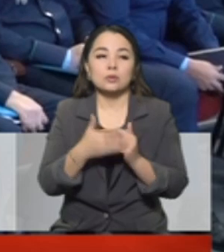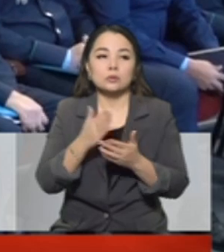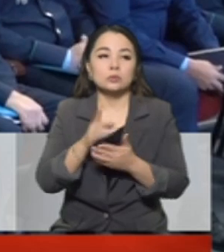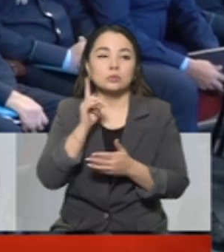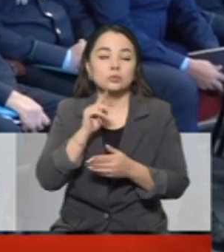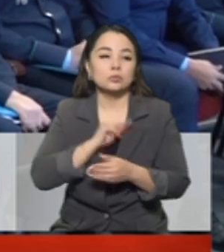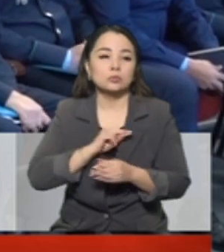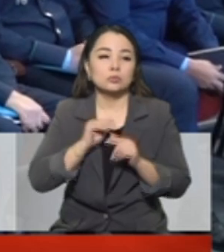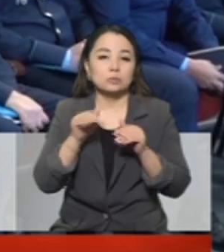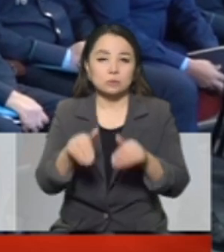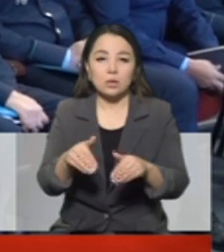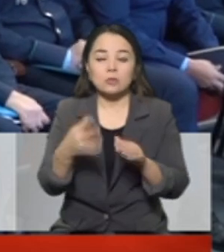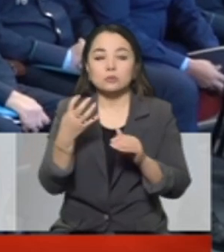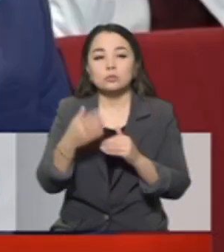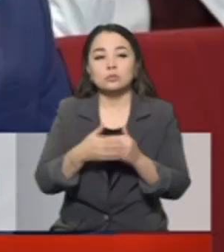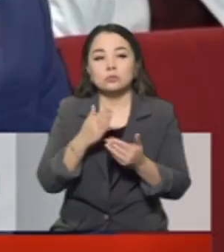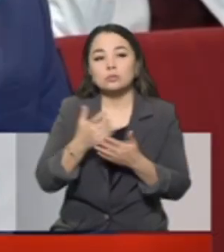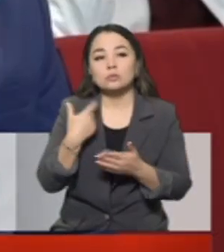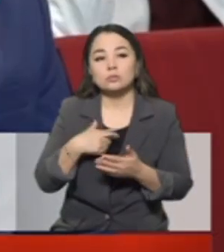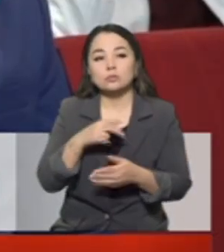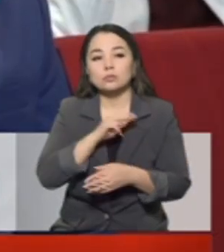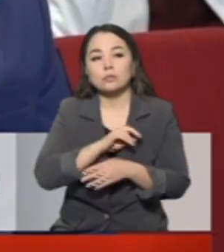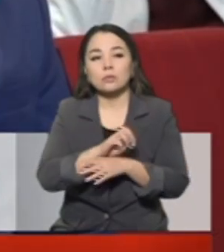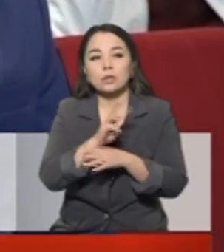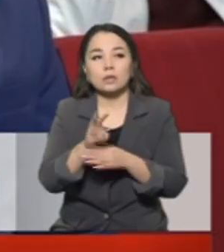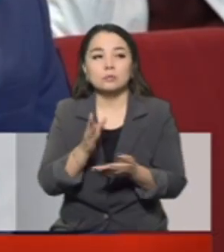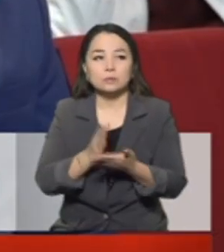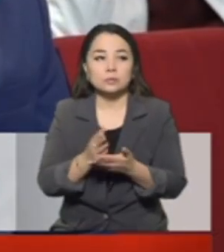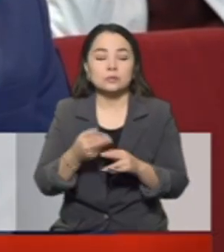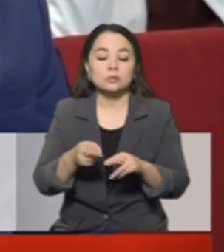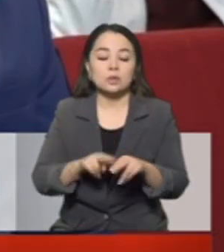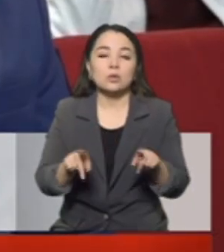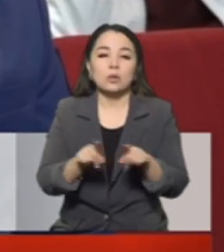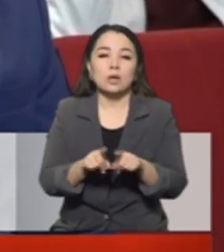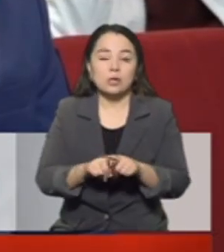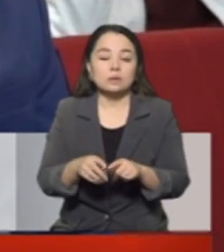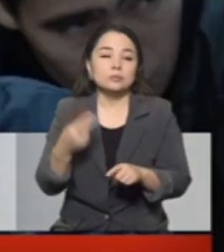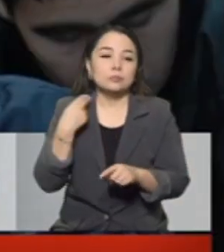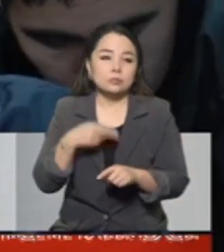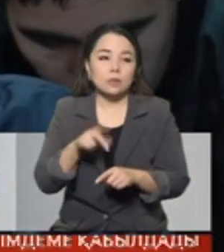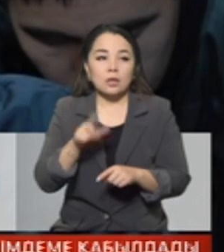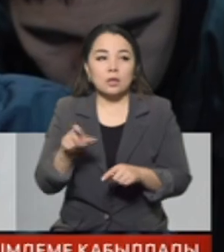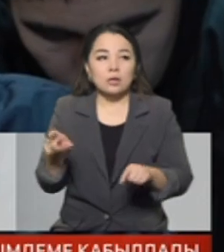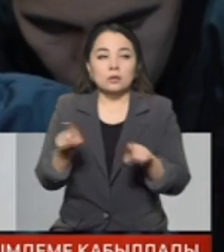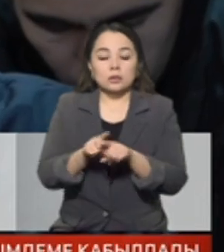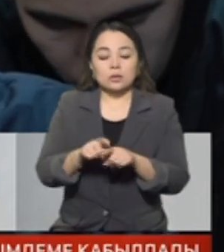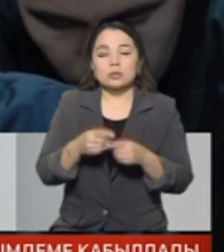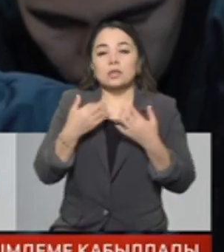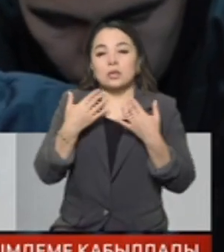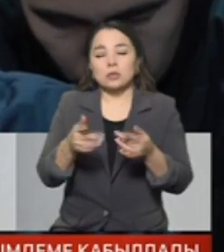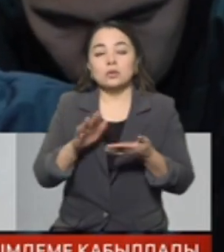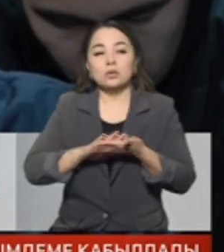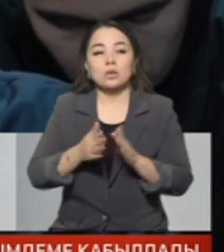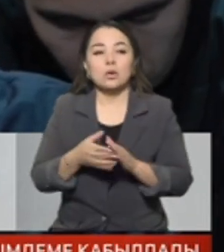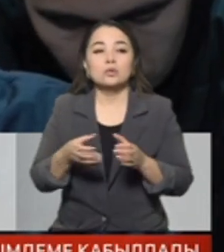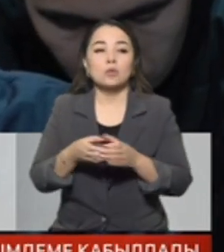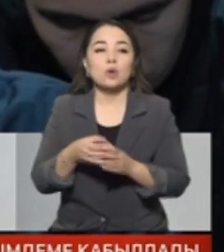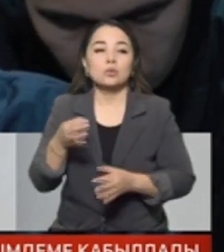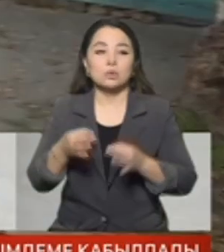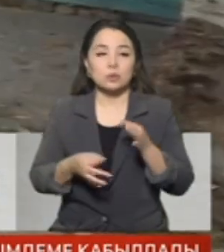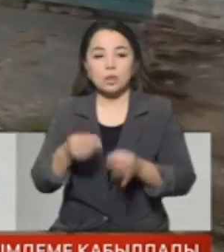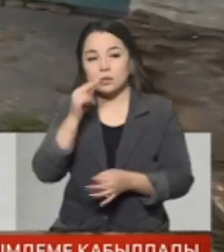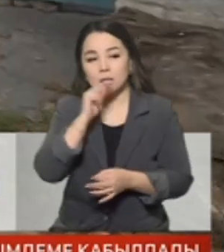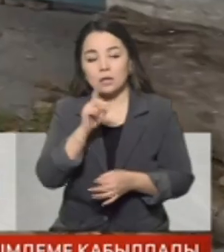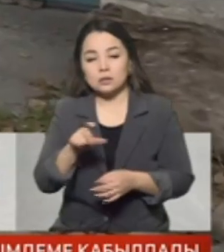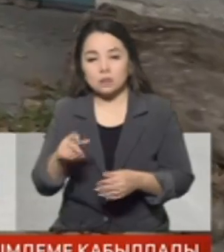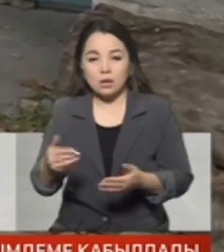жұмысқа тұрса, тағы 400-ден астамы өз-өзін жұмыспен қамтып отыр. Десе де бас бостандығы шектеліп, шартты түрде сотталғандардың арасында қайта